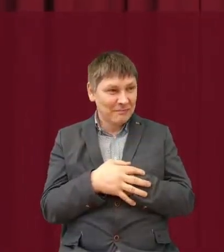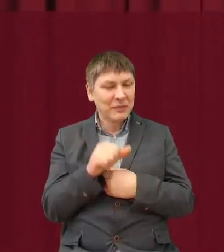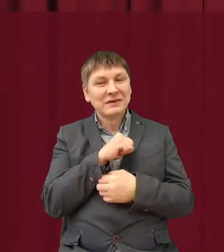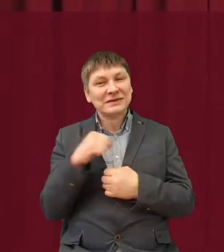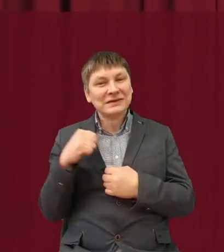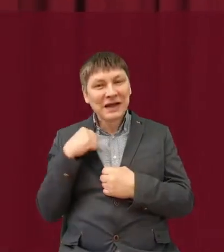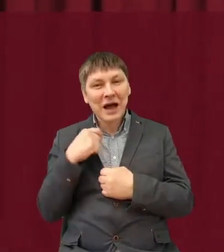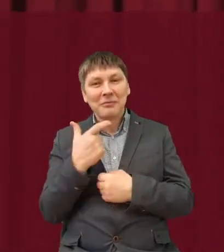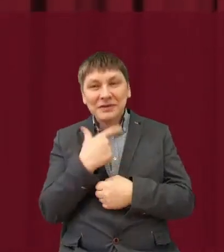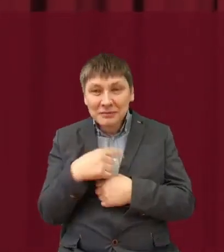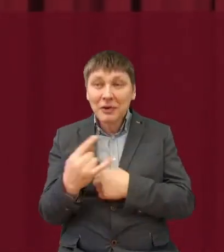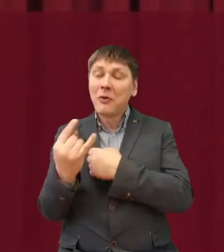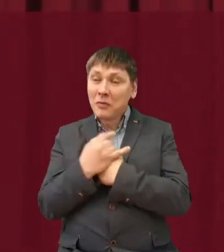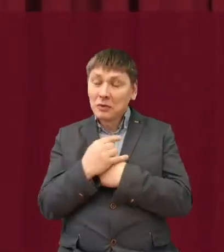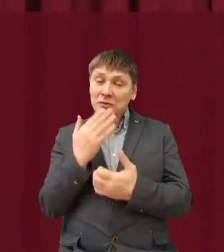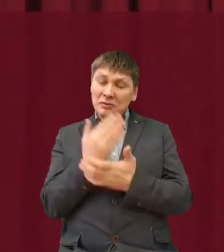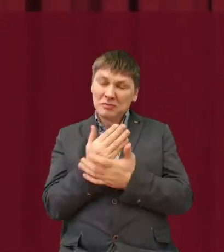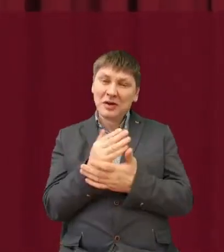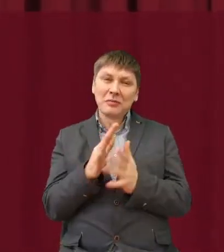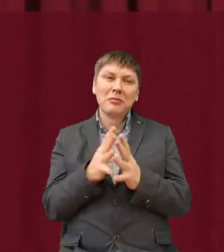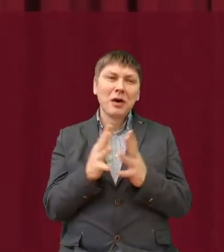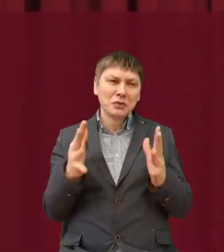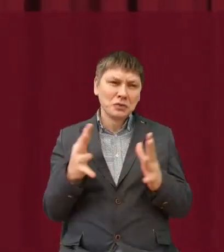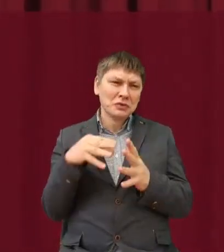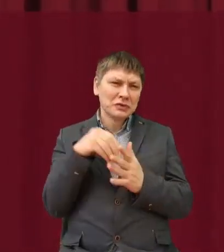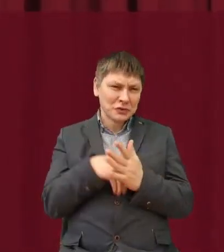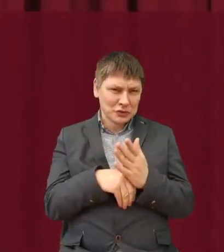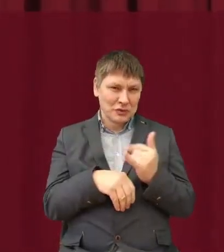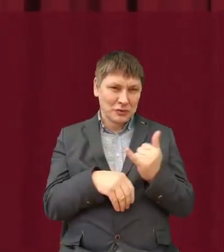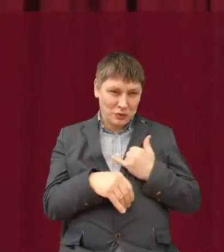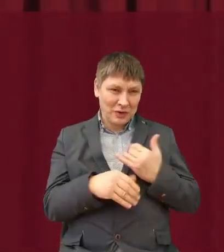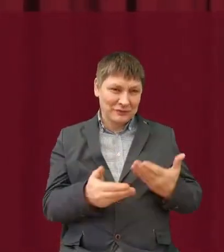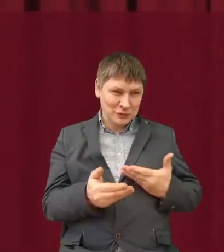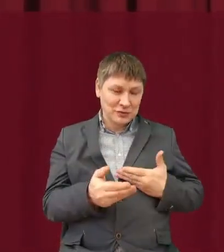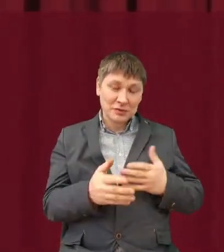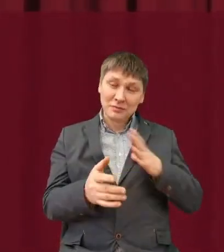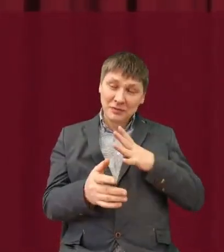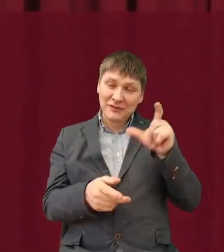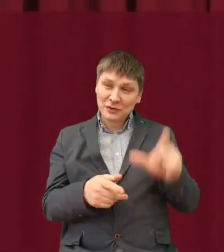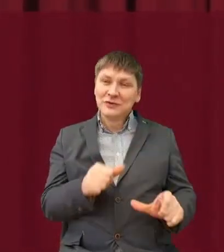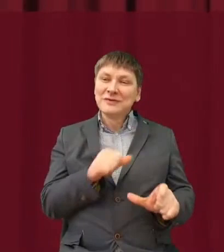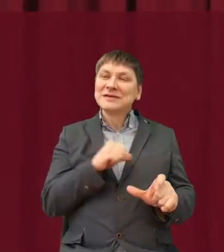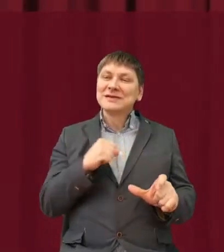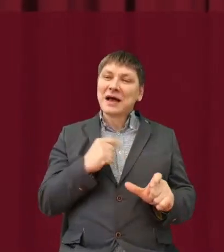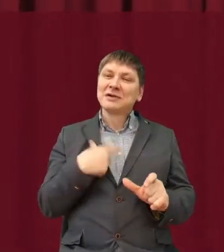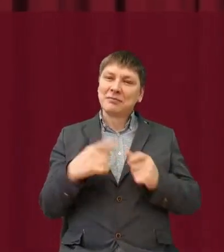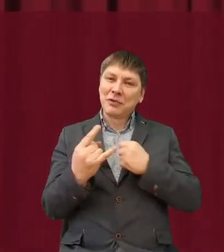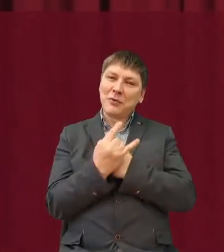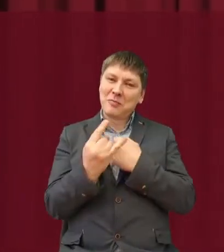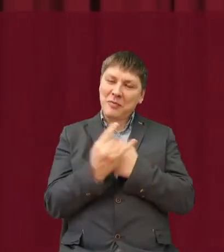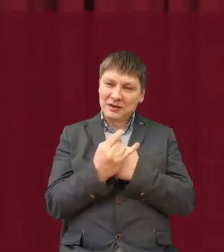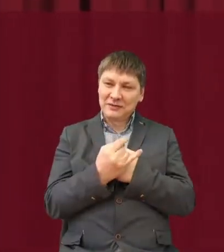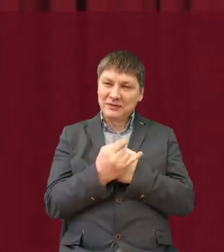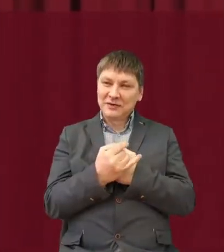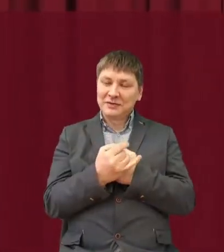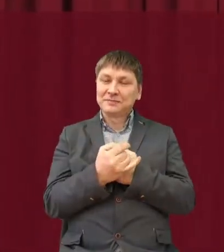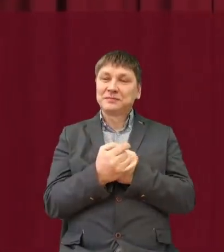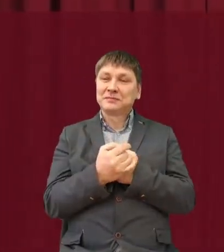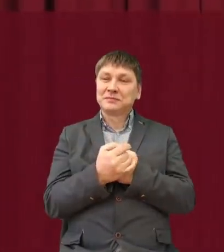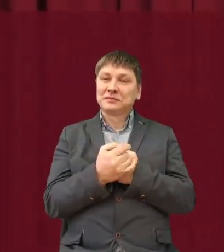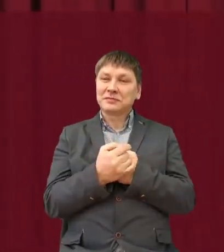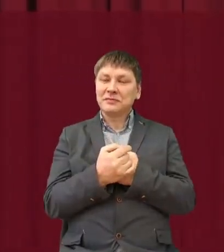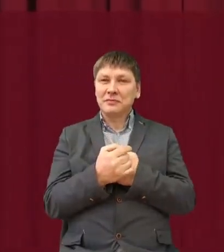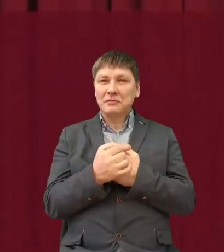он имеет очень сильное значение в нашей жизни Иногда человек который обманывает себя он впоследствии